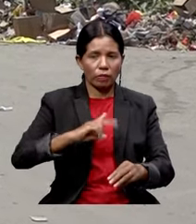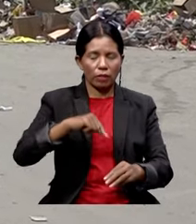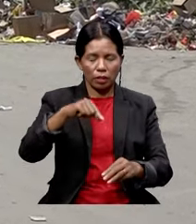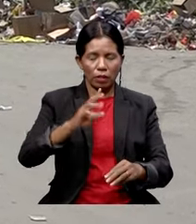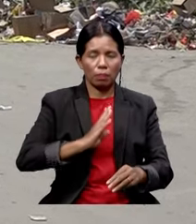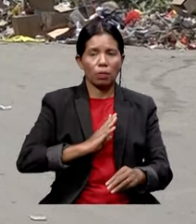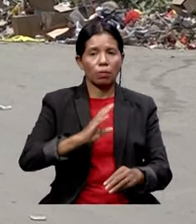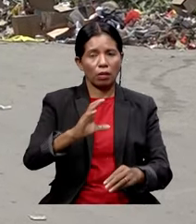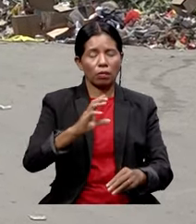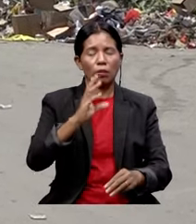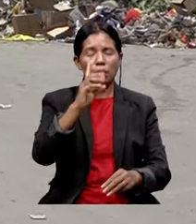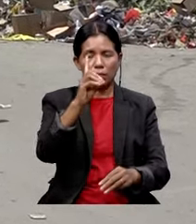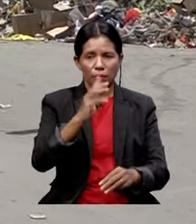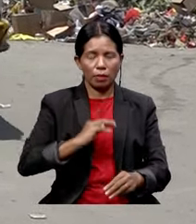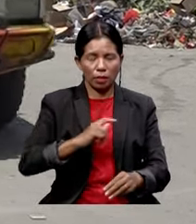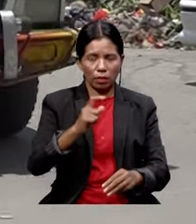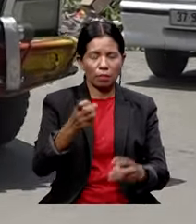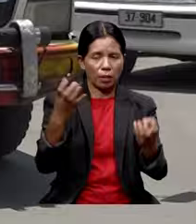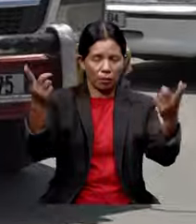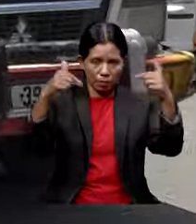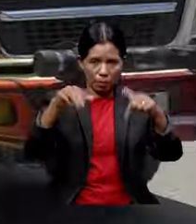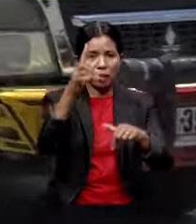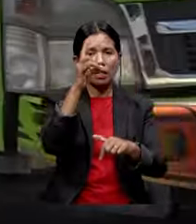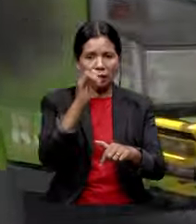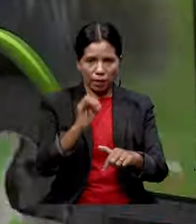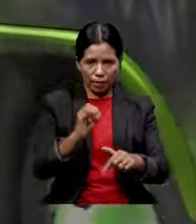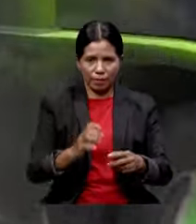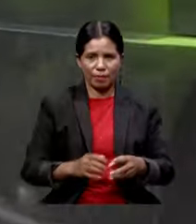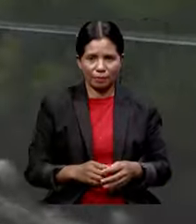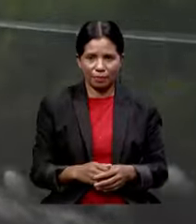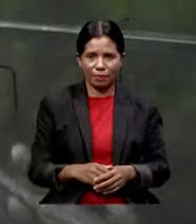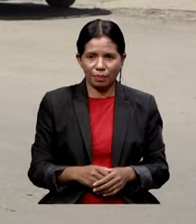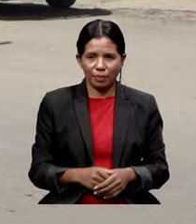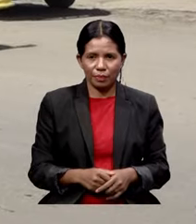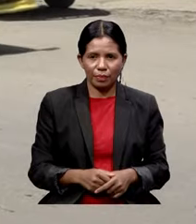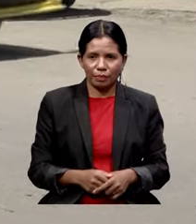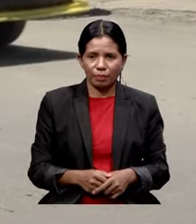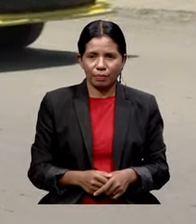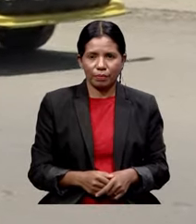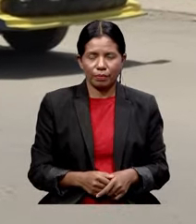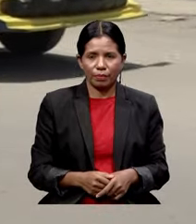no Manatutu, Barak Mak Tamona, Yedili. Zemendes Jacinto Fuka, Zemendes.